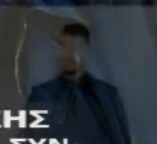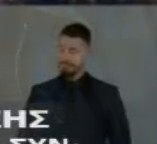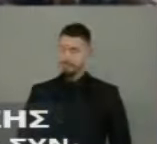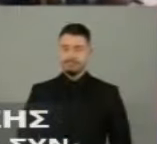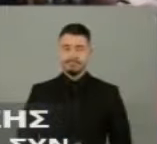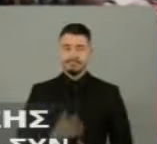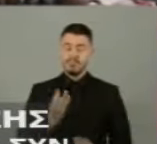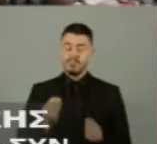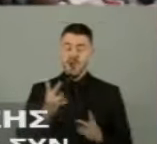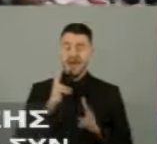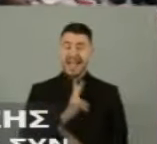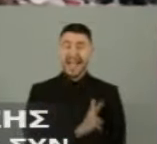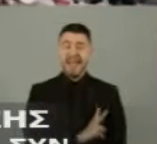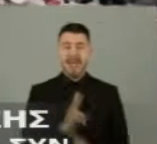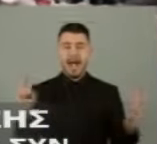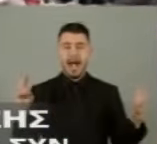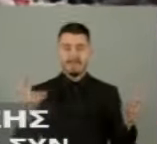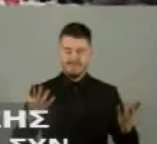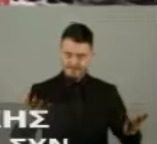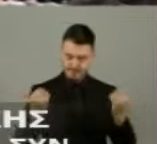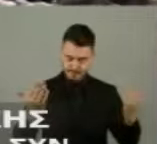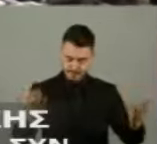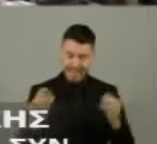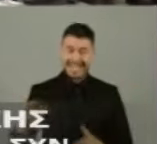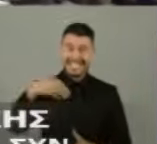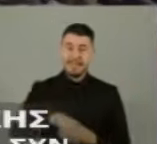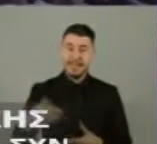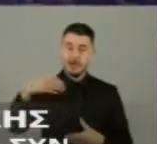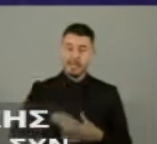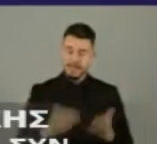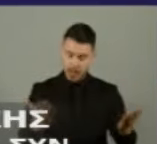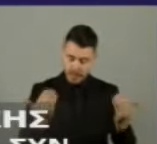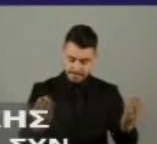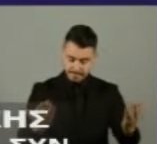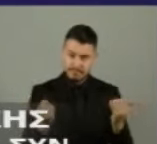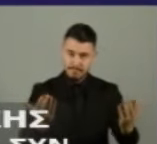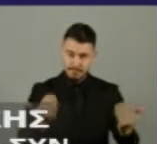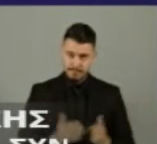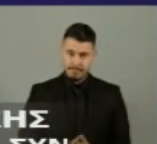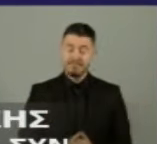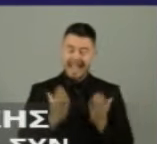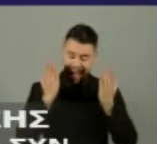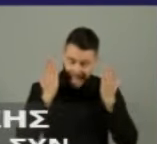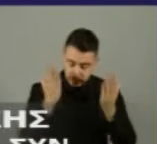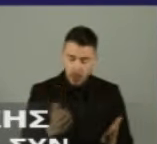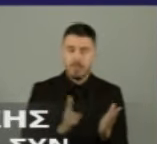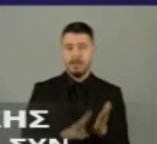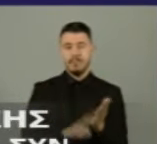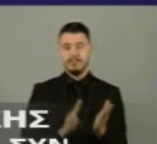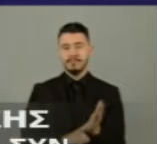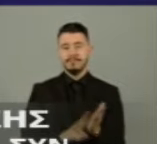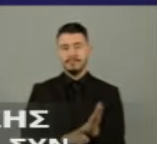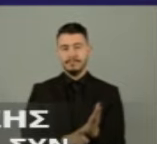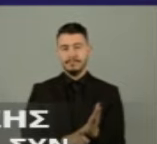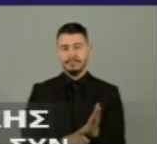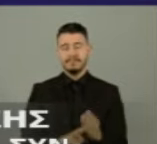ομάδας, προφανώς το γνώριζε, γιατί το προανήγγειλε. Τι εννοείς? Αναφέρεστε στη δήλωση που είχε κάνει προχθές. Ακριβώς. Ναι. Ναι. Ότι, ακριβώς αυτό. Δεν